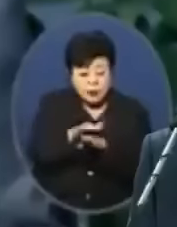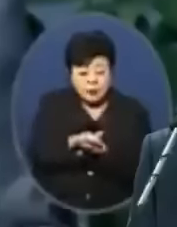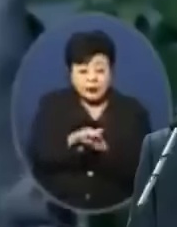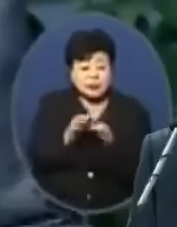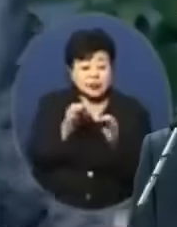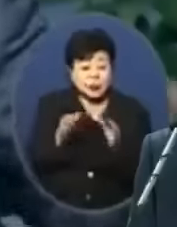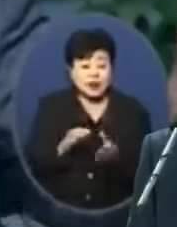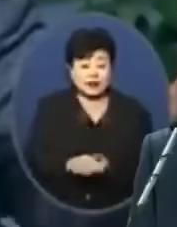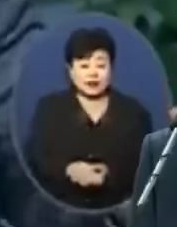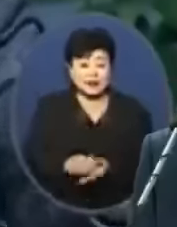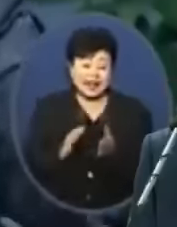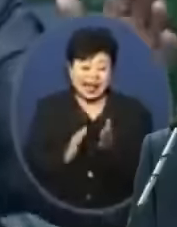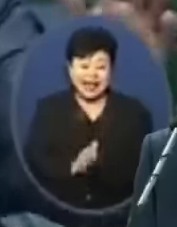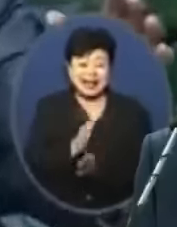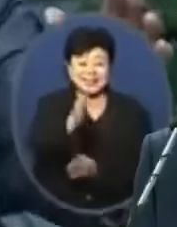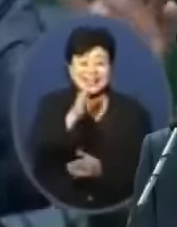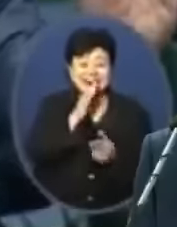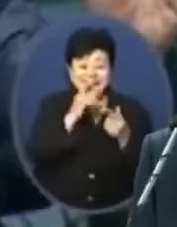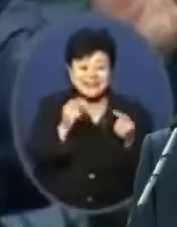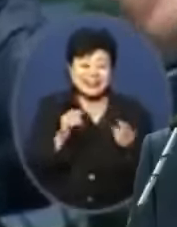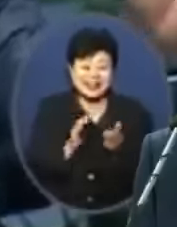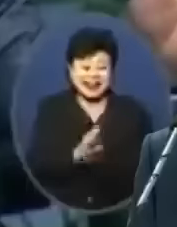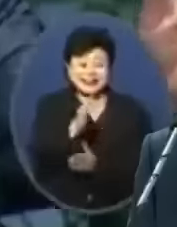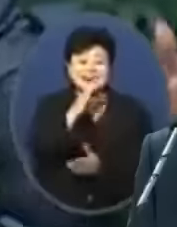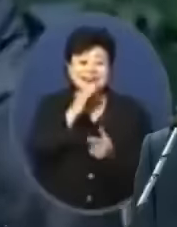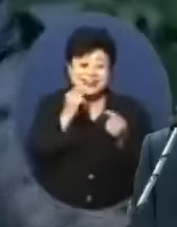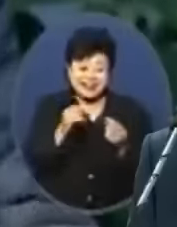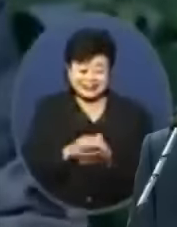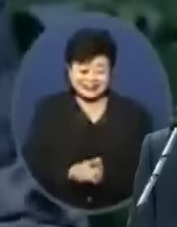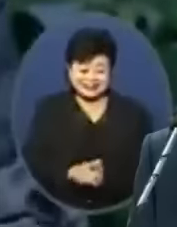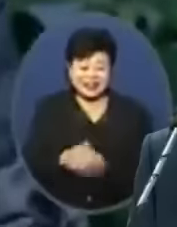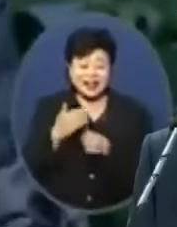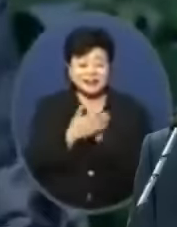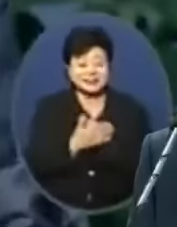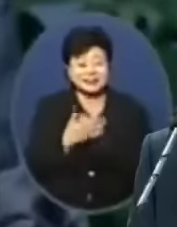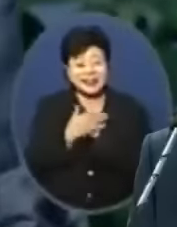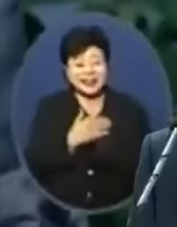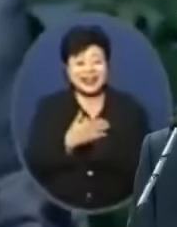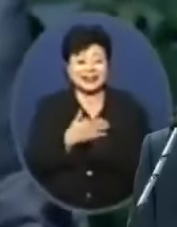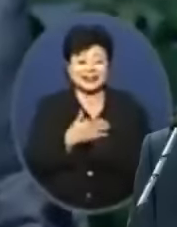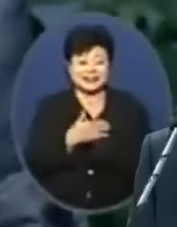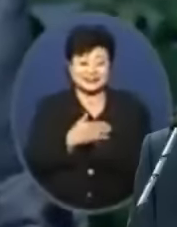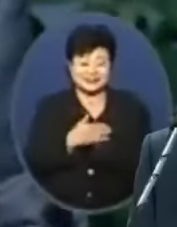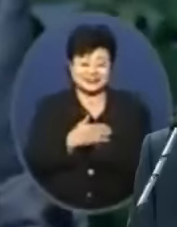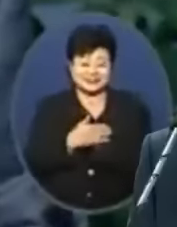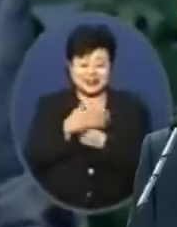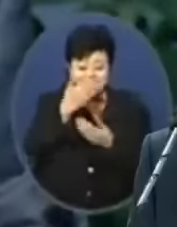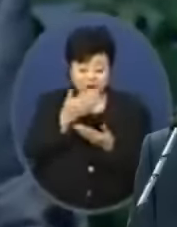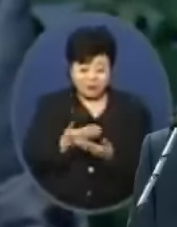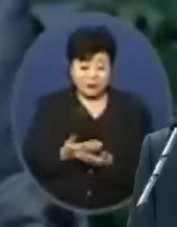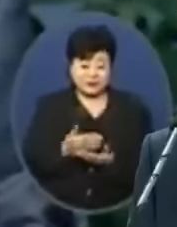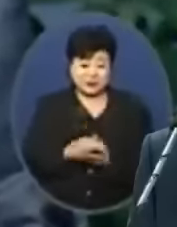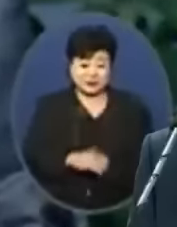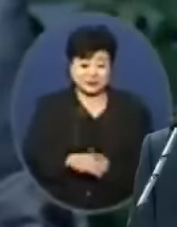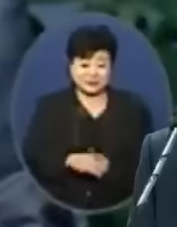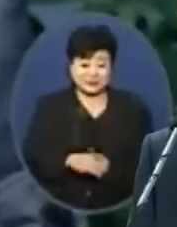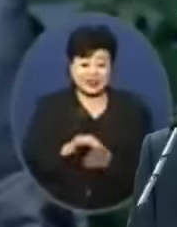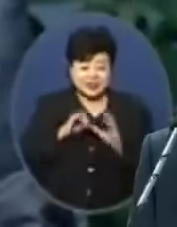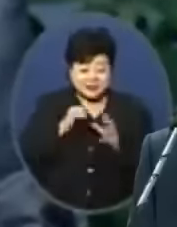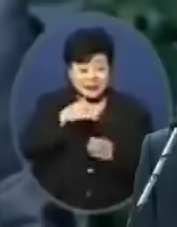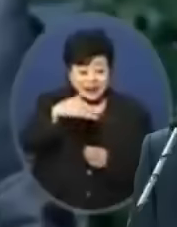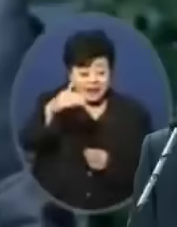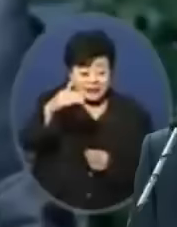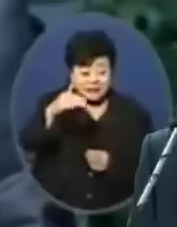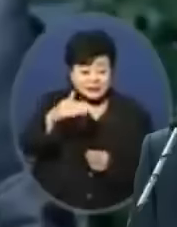동안에 할렐루야 아멘 할렐루야 아멘 하고 은혜를 잔뜩 받고 나면 세상에